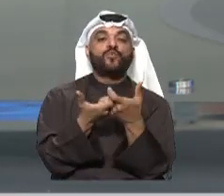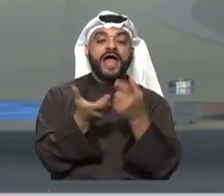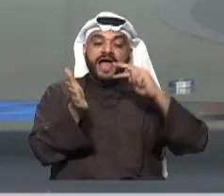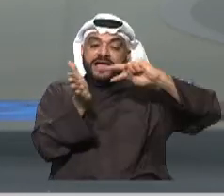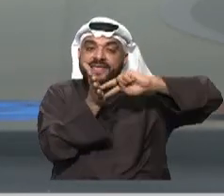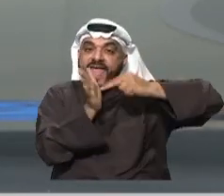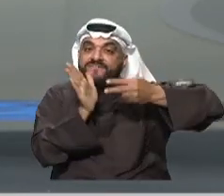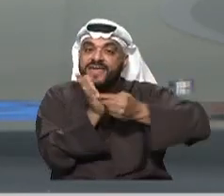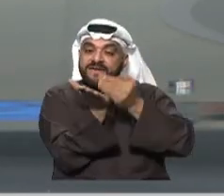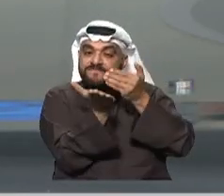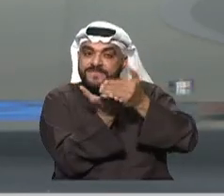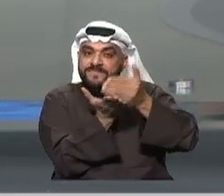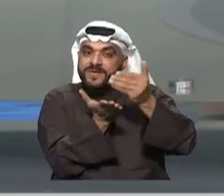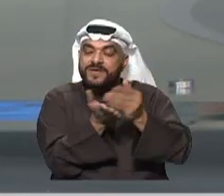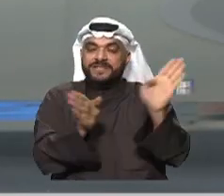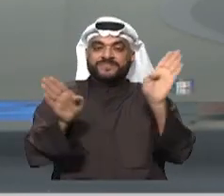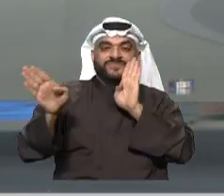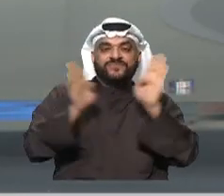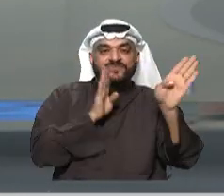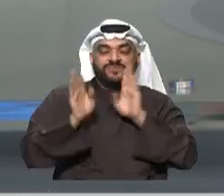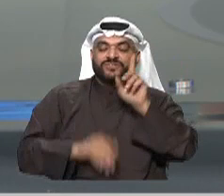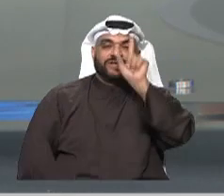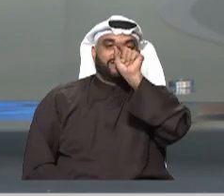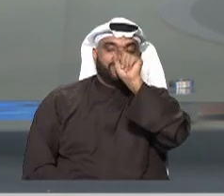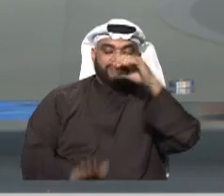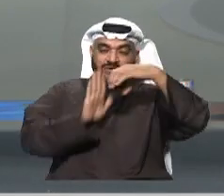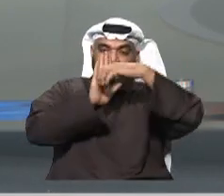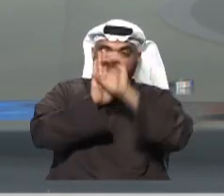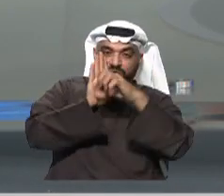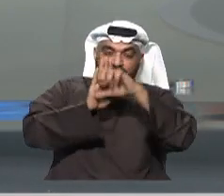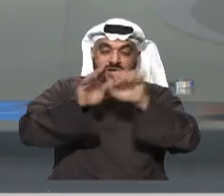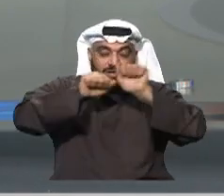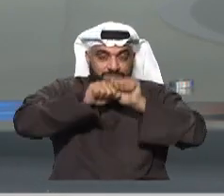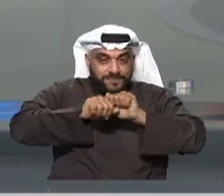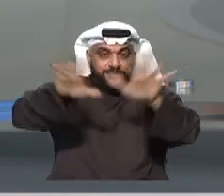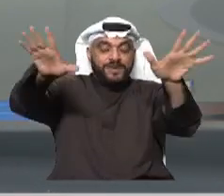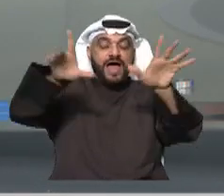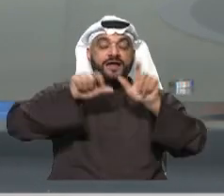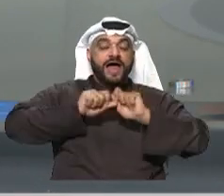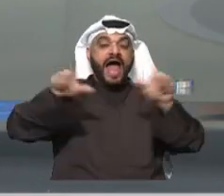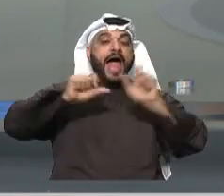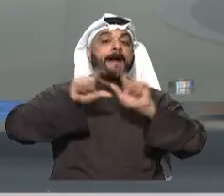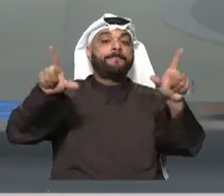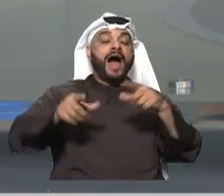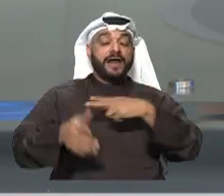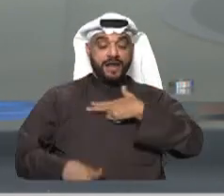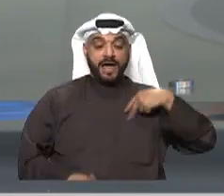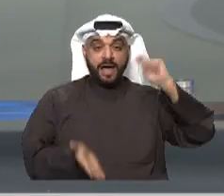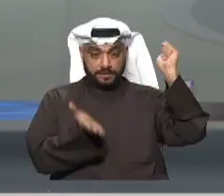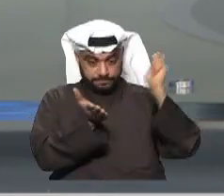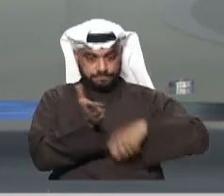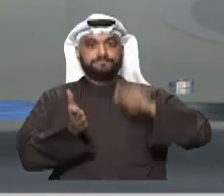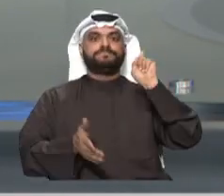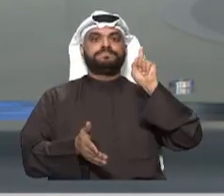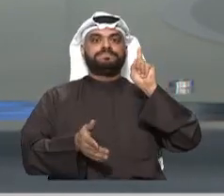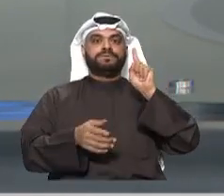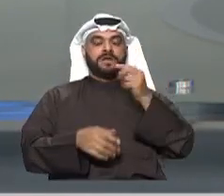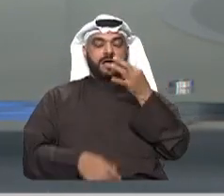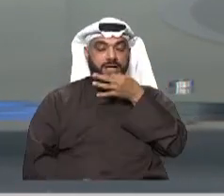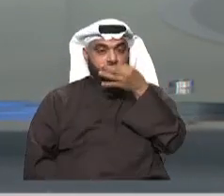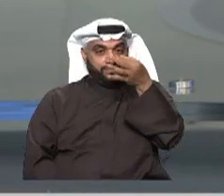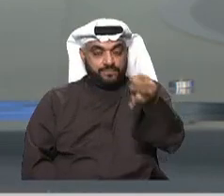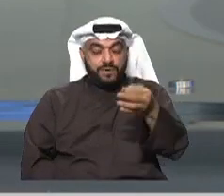للبحث من في اهم خصائص المنصات التي يتم التعامل معها في دوله الكويت وكيفيه ايصال المعلومات